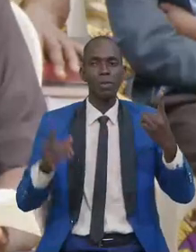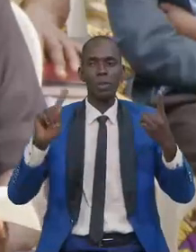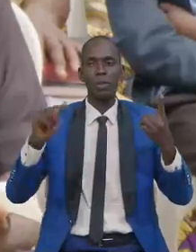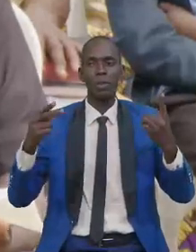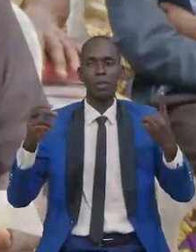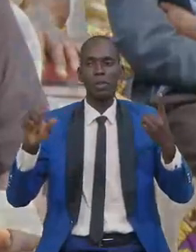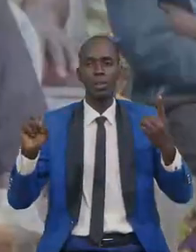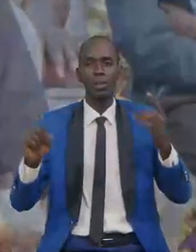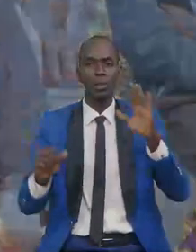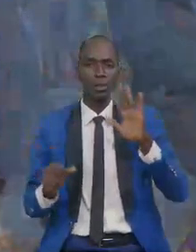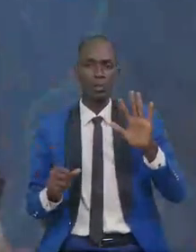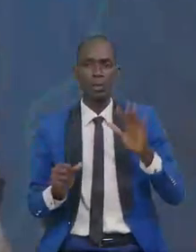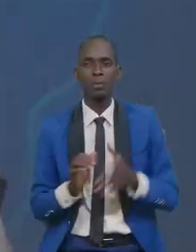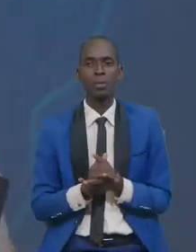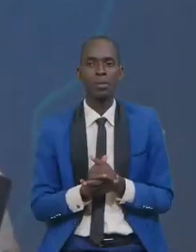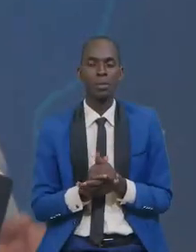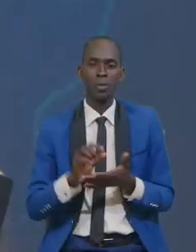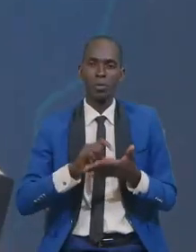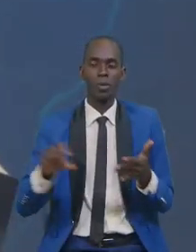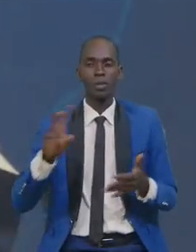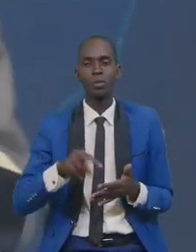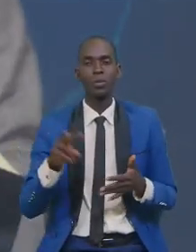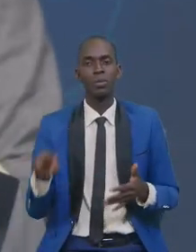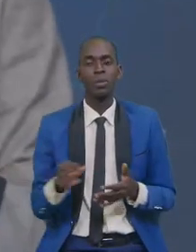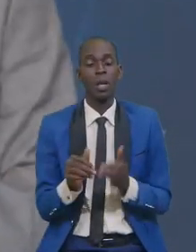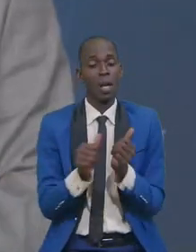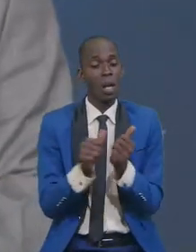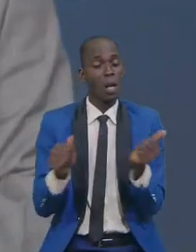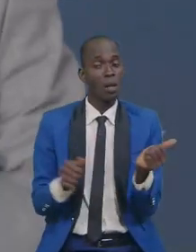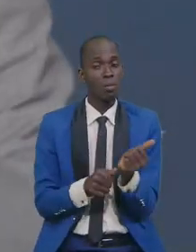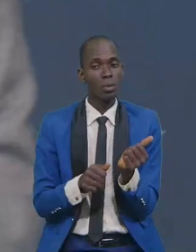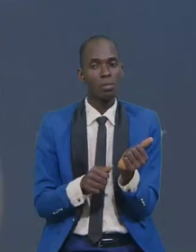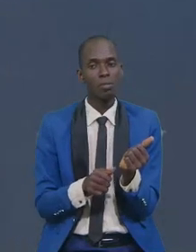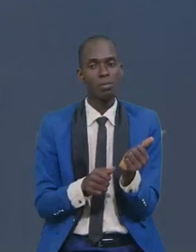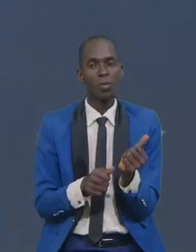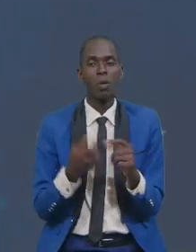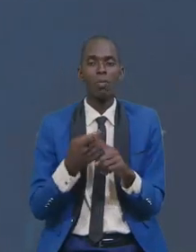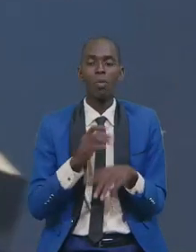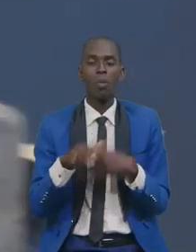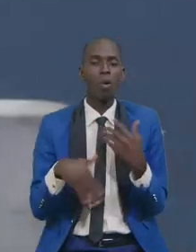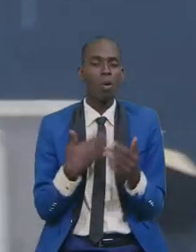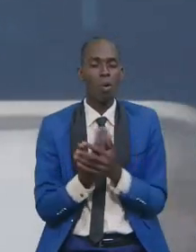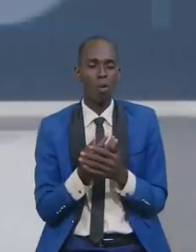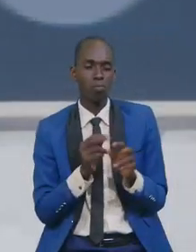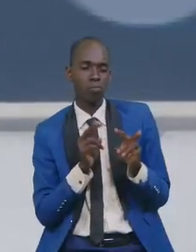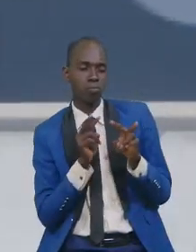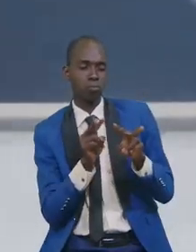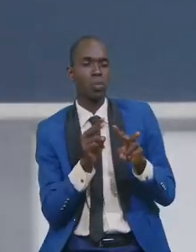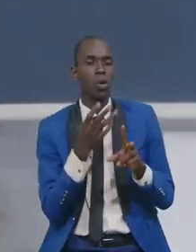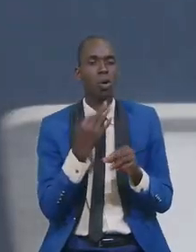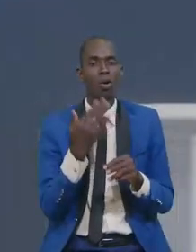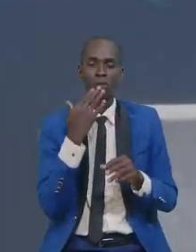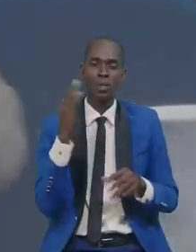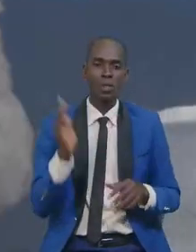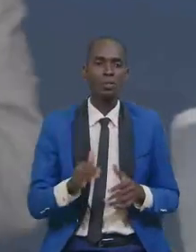1 Thessaloniciens, chapitre 5. Verset 22. Abstenez-vous de toute espèce de